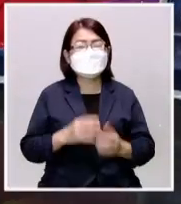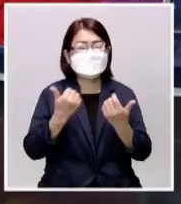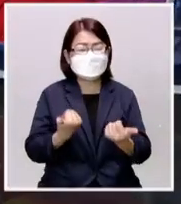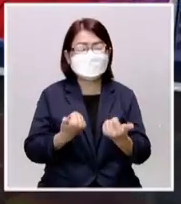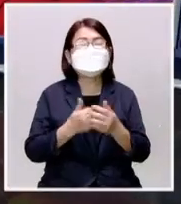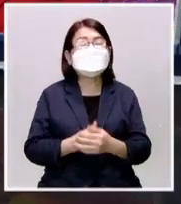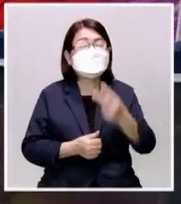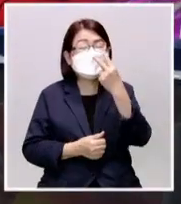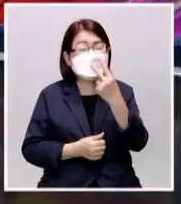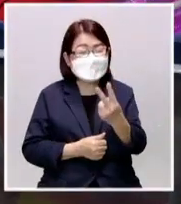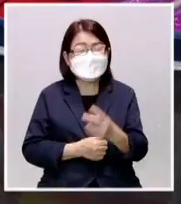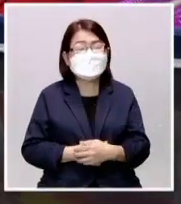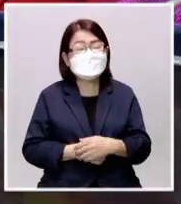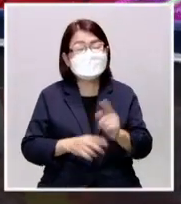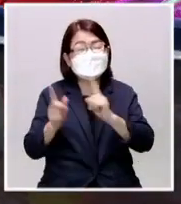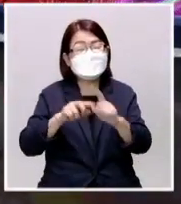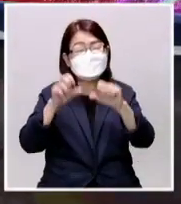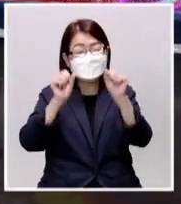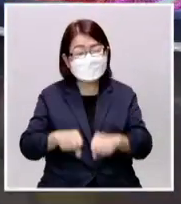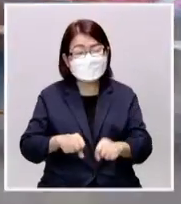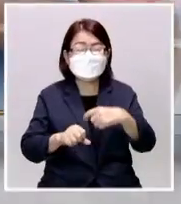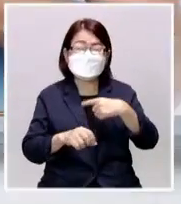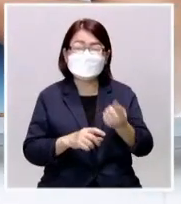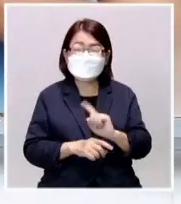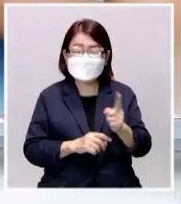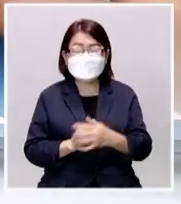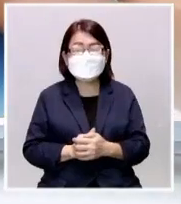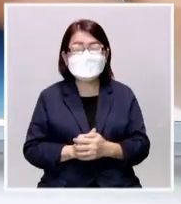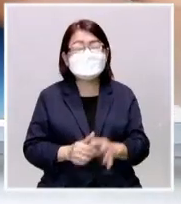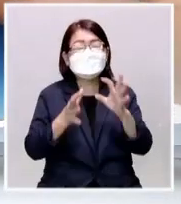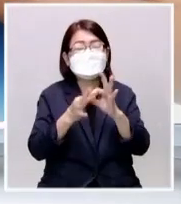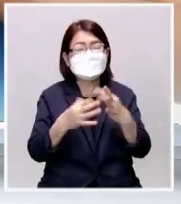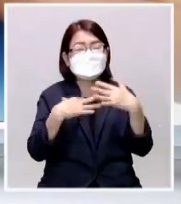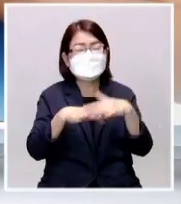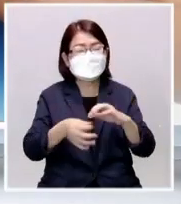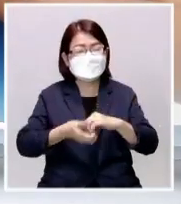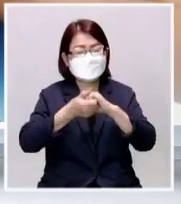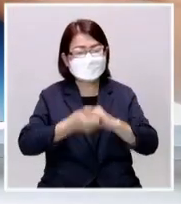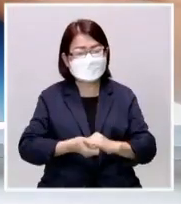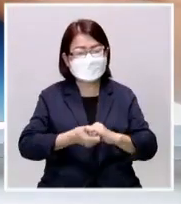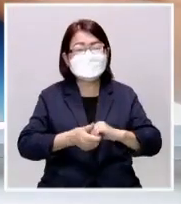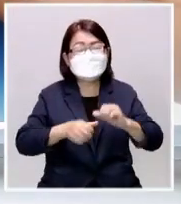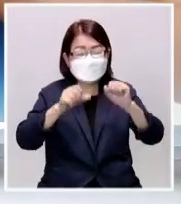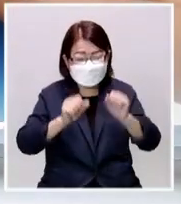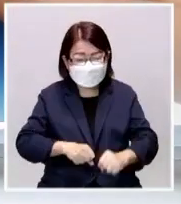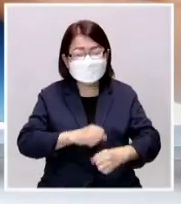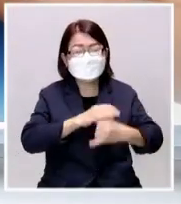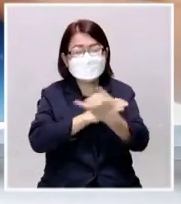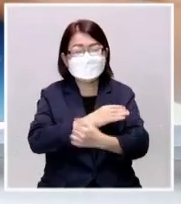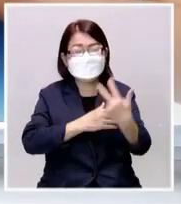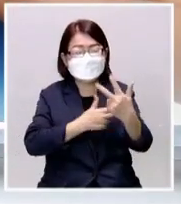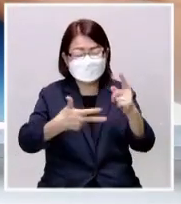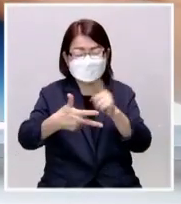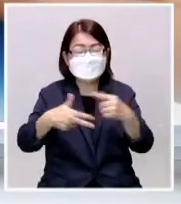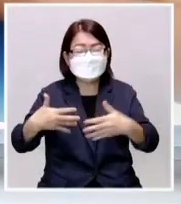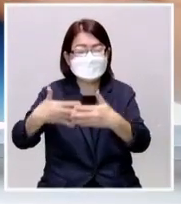เทียงนี้มาเปิดดูข้อตกโรง AUGUS กันนะครัเป็ความรวมมือ เปขอตกโงระหวาง 3 ชาิปัธมิรก็คอสหรัอเมริก